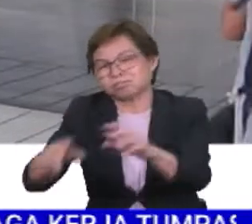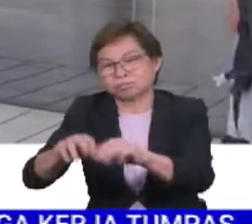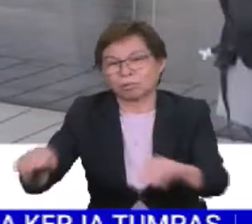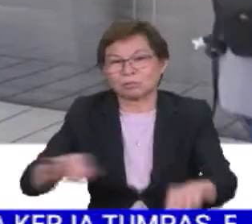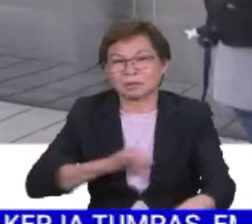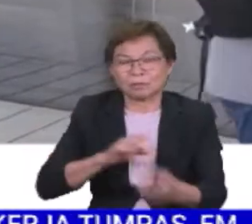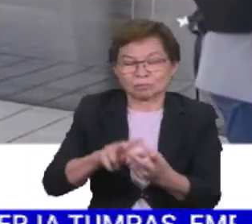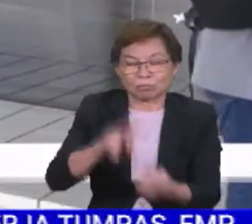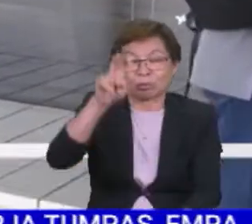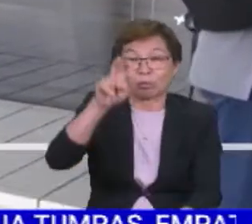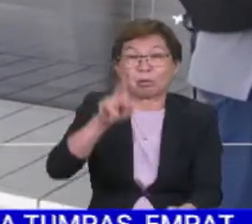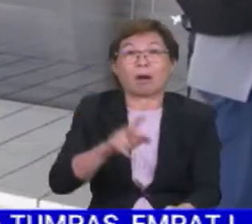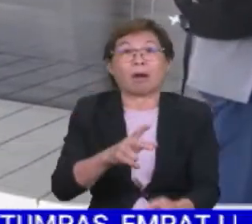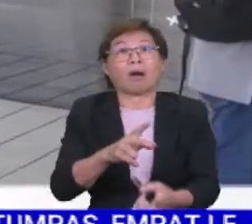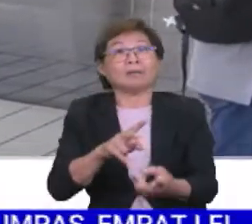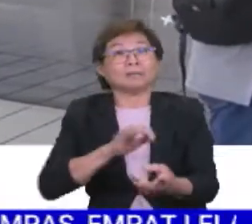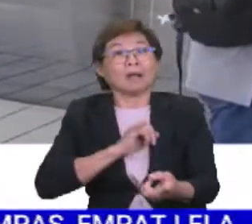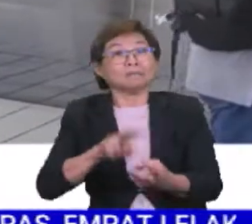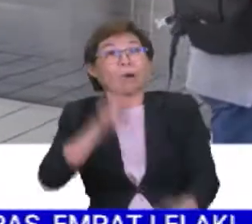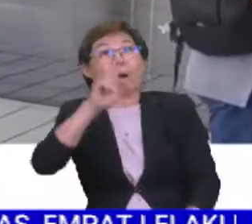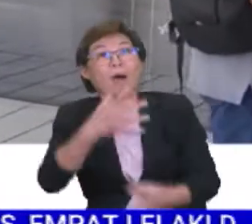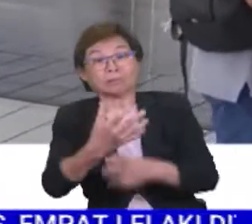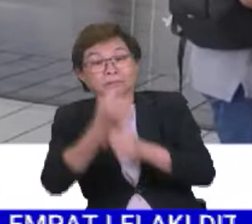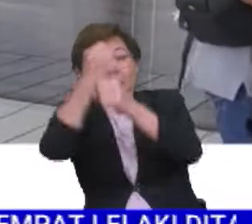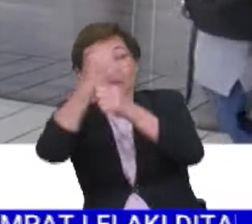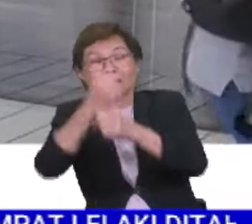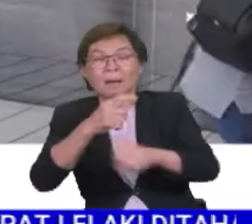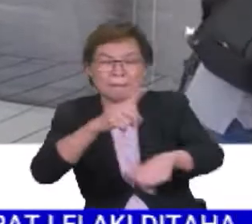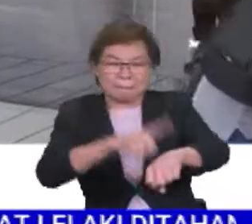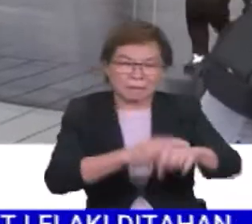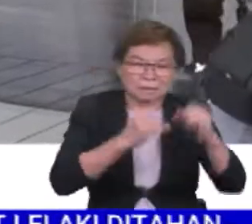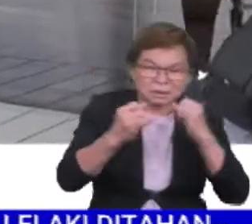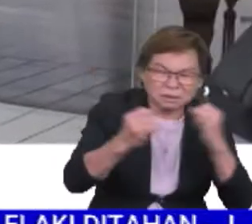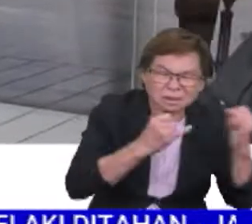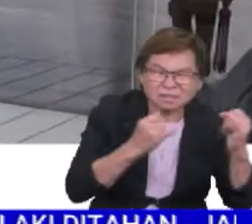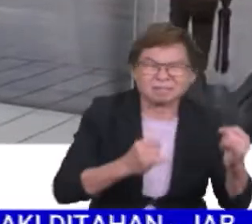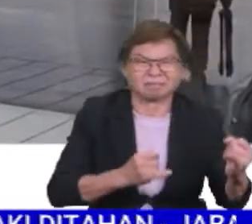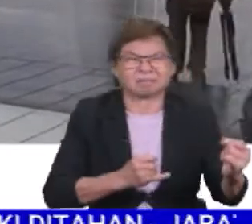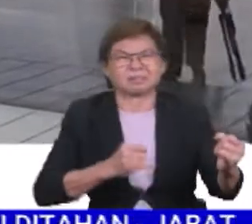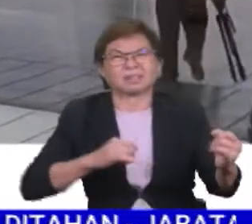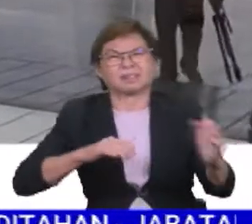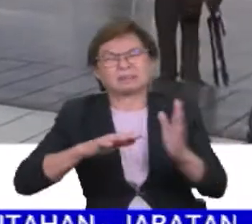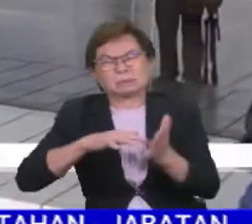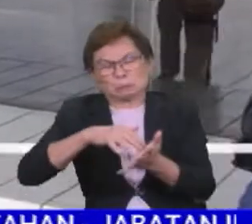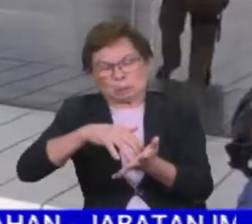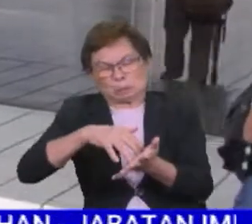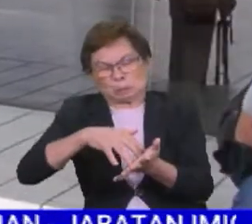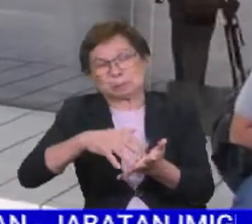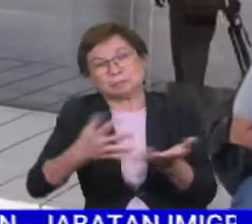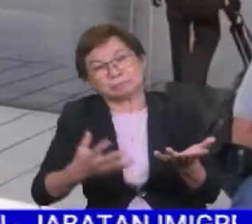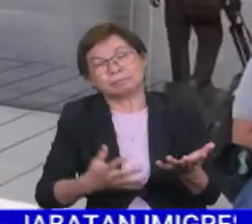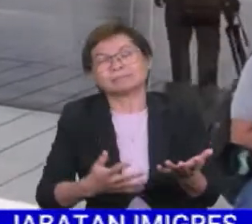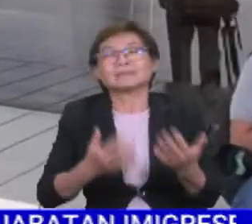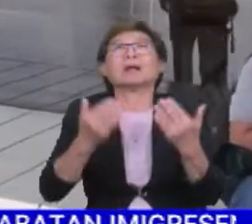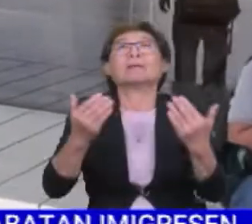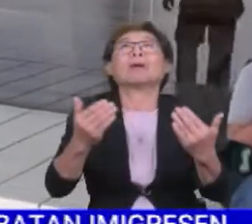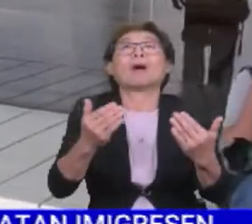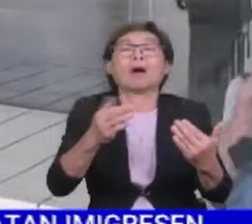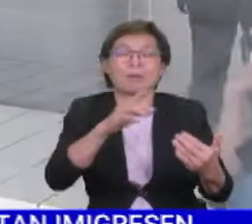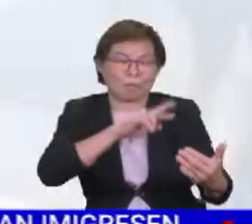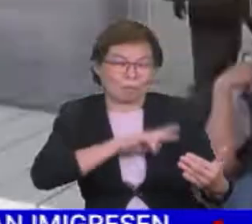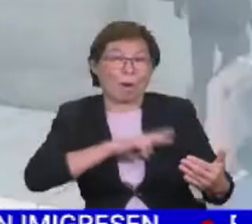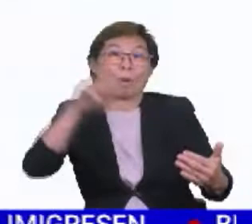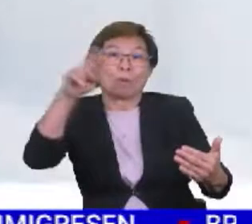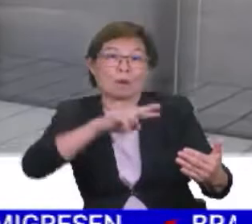setuju DPS berapa sebab masih itu itu saya si kurang Confident tapi hamil rezeki saya Pak